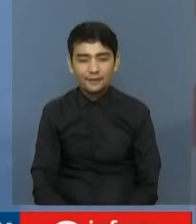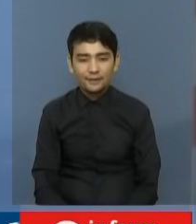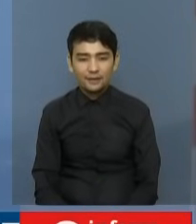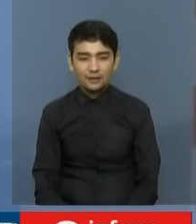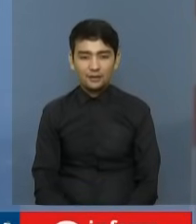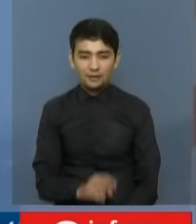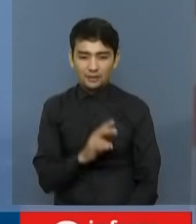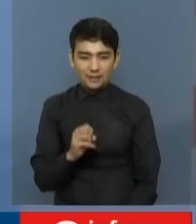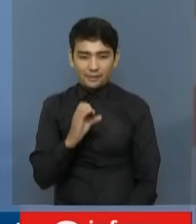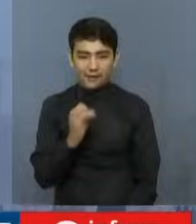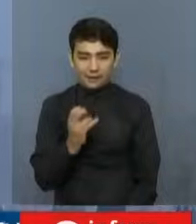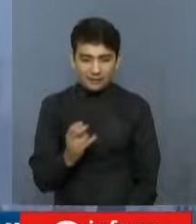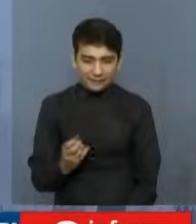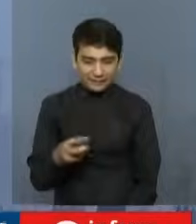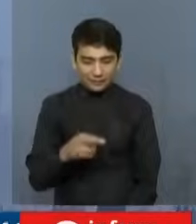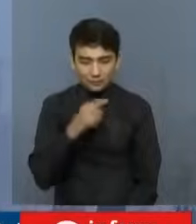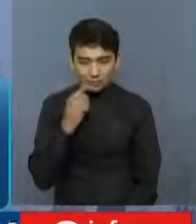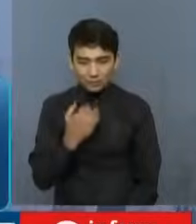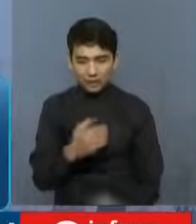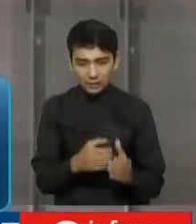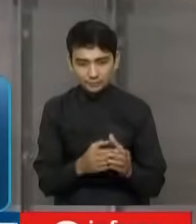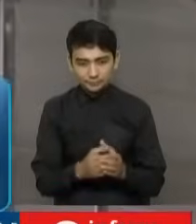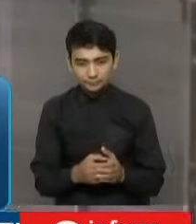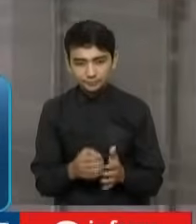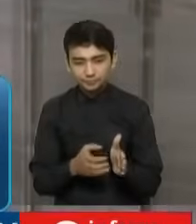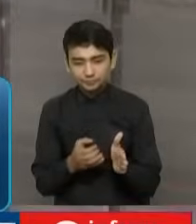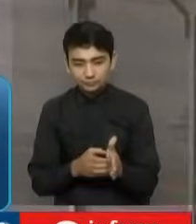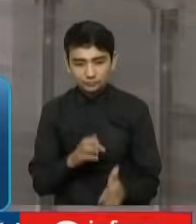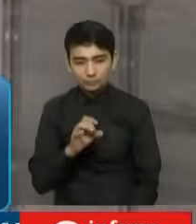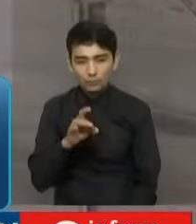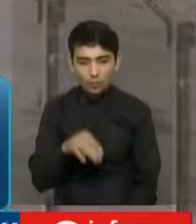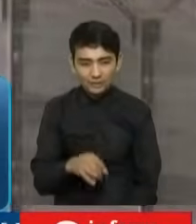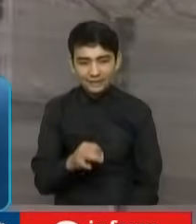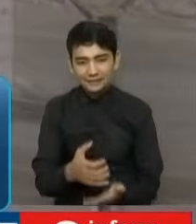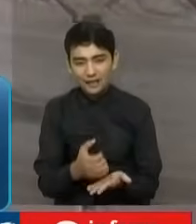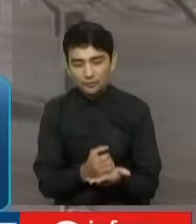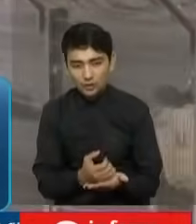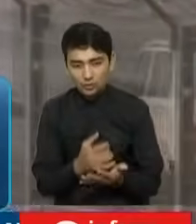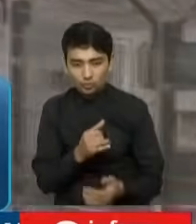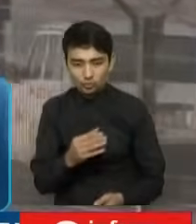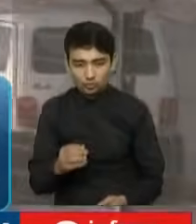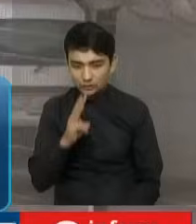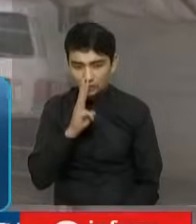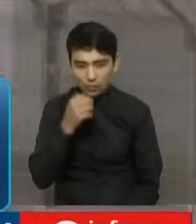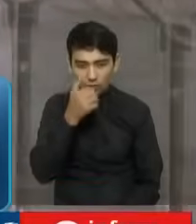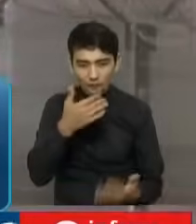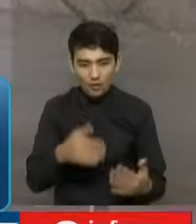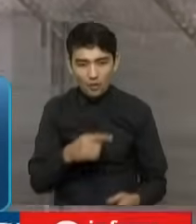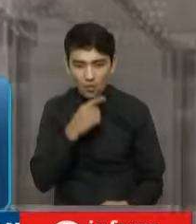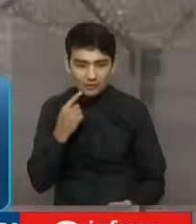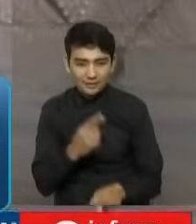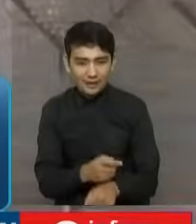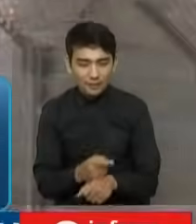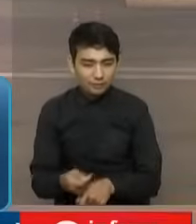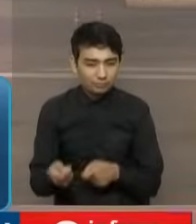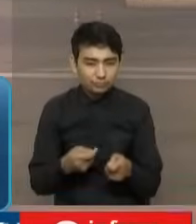На фоне санкций российские авиакомпании столкнулись с нехваткой бортов и запчастей к ним. Уже третий год в Россию запрещено